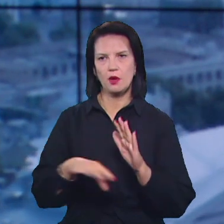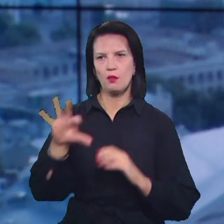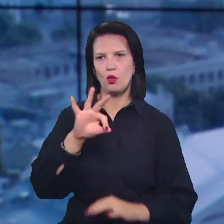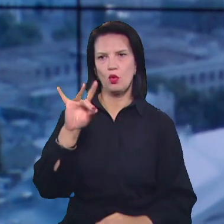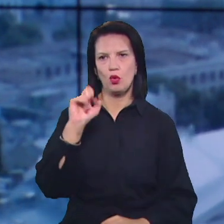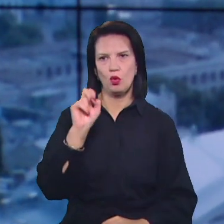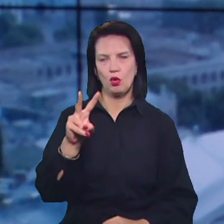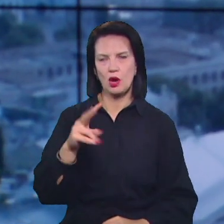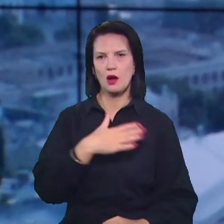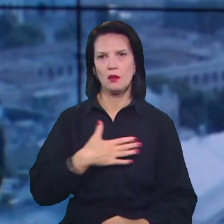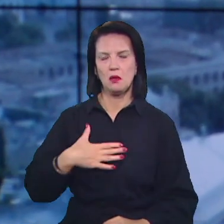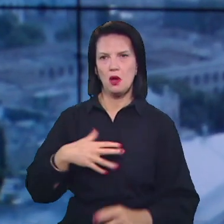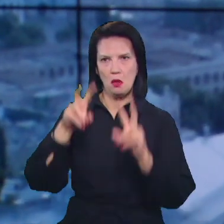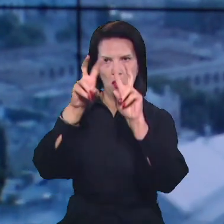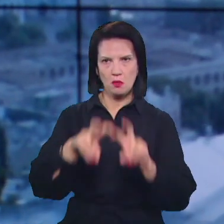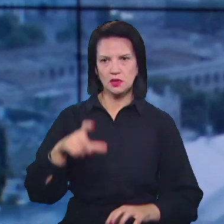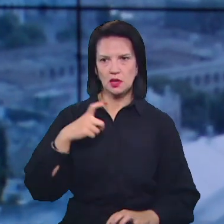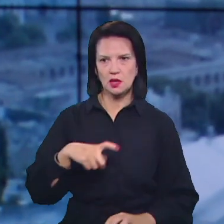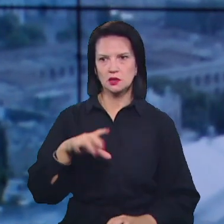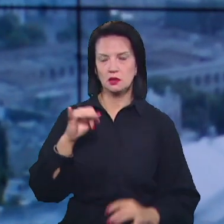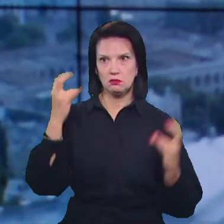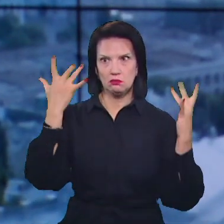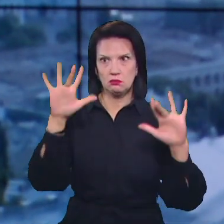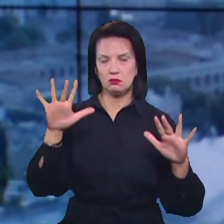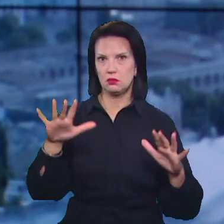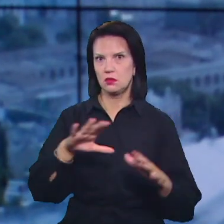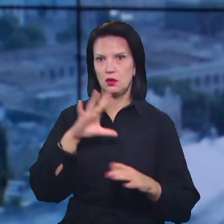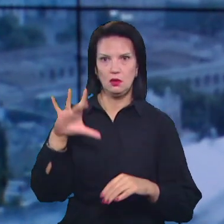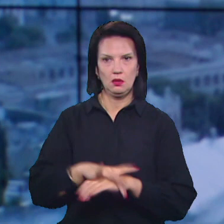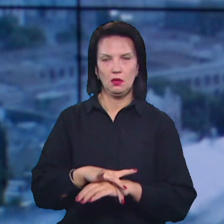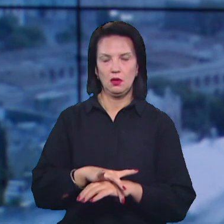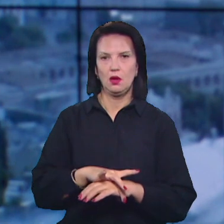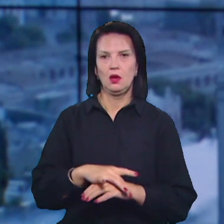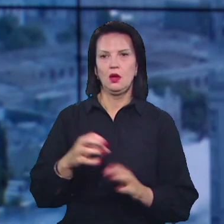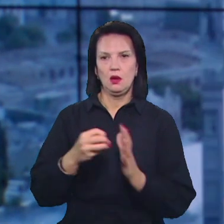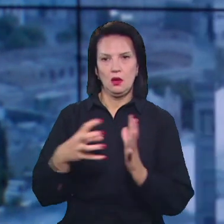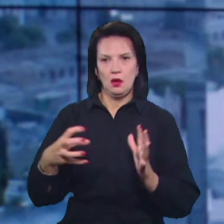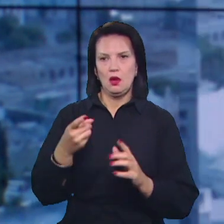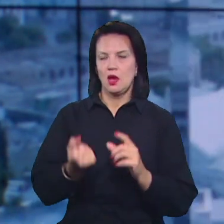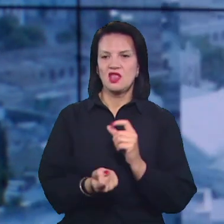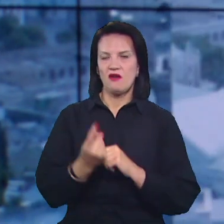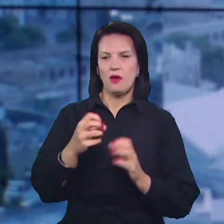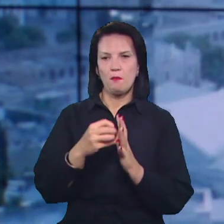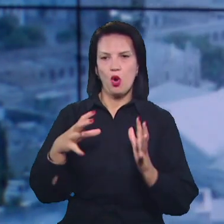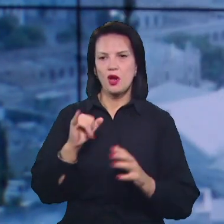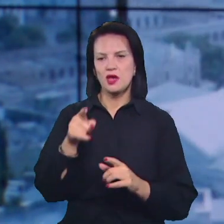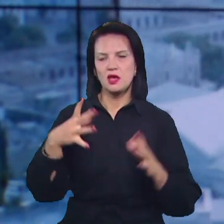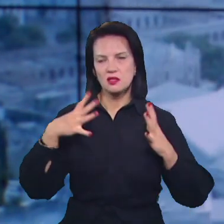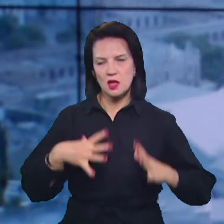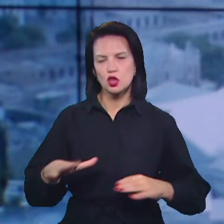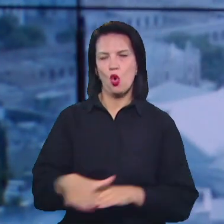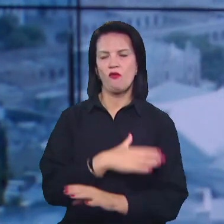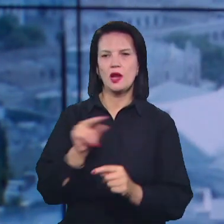залози, обстежила себе і несподівано під пахвою знайшла ущільнення. Це виявилося пухлиною, і їй довелося довго